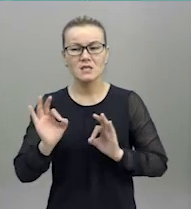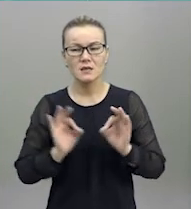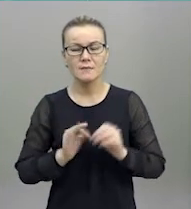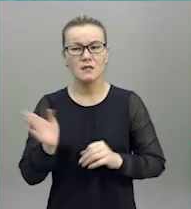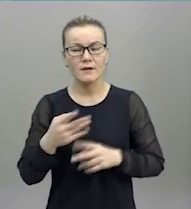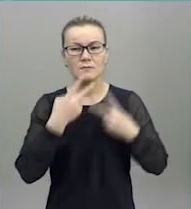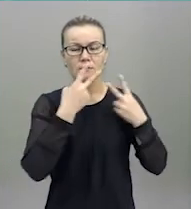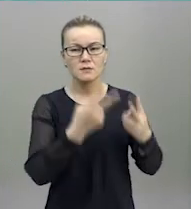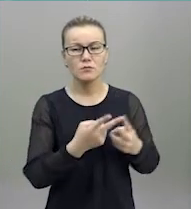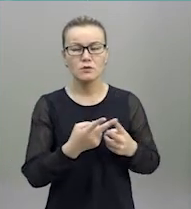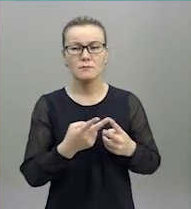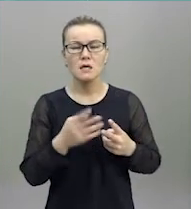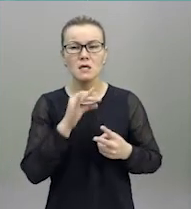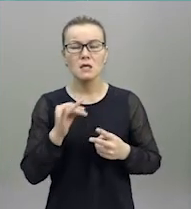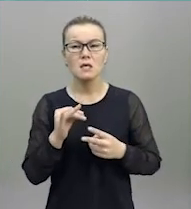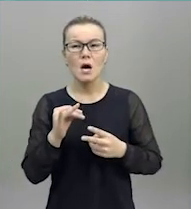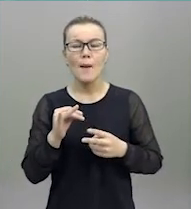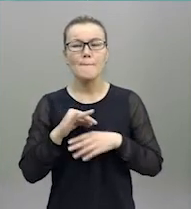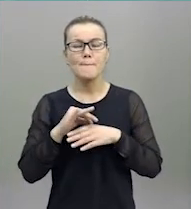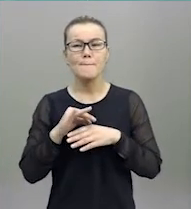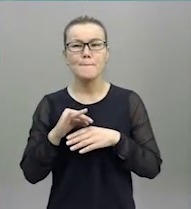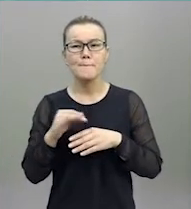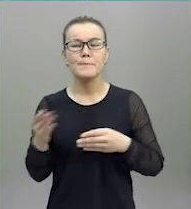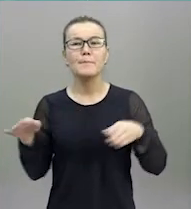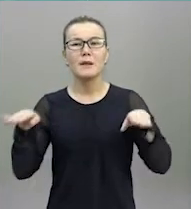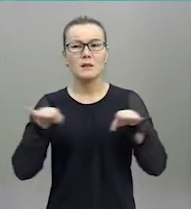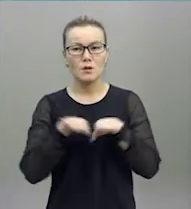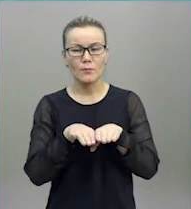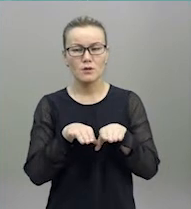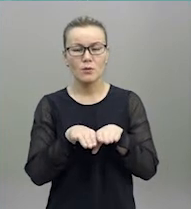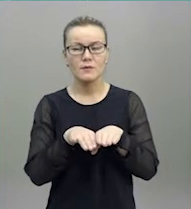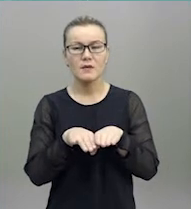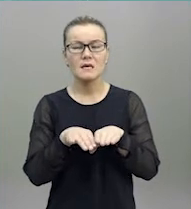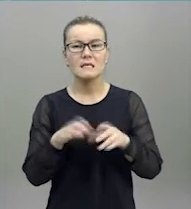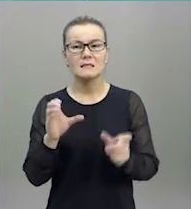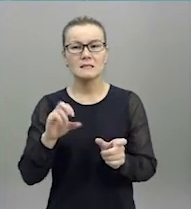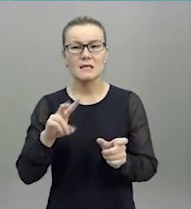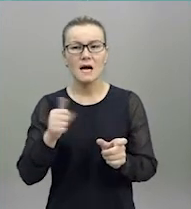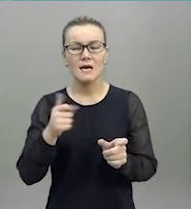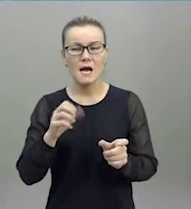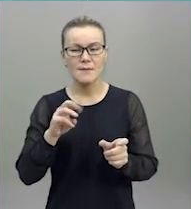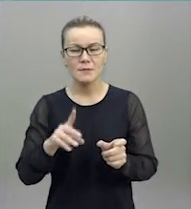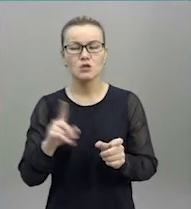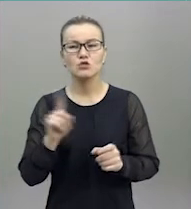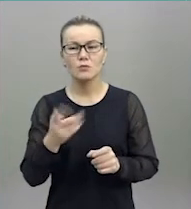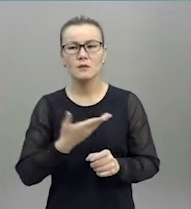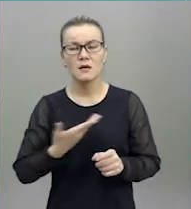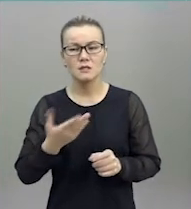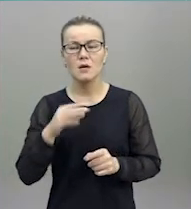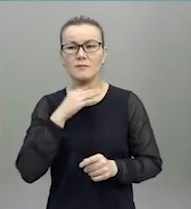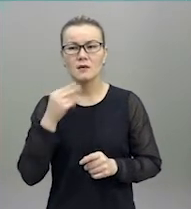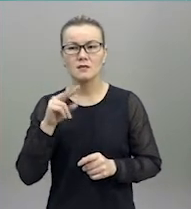и приведем подобные слагаемые нам осталось привести подобные слагаемые чтобы наш многочлен